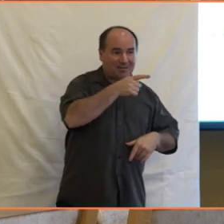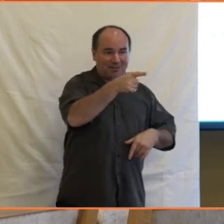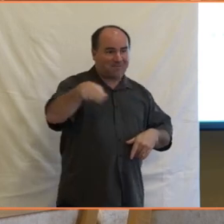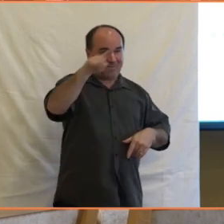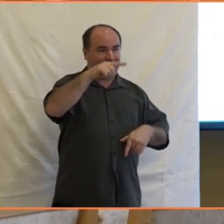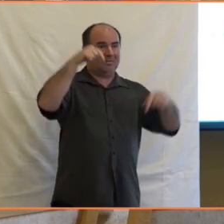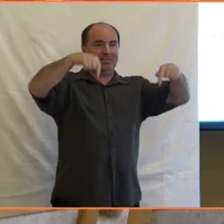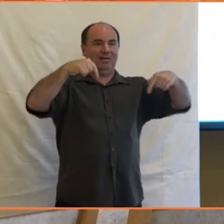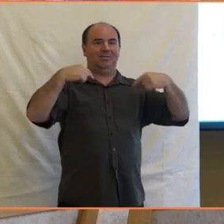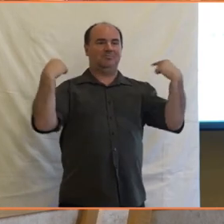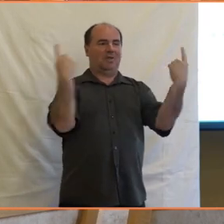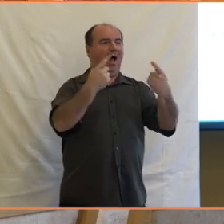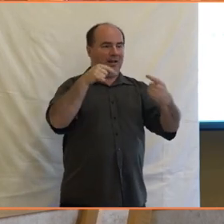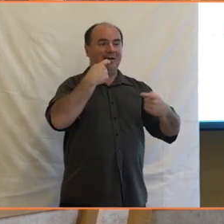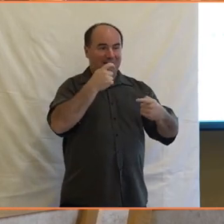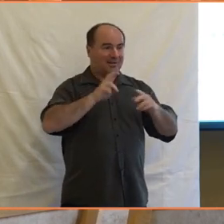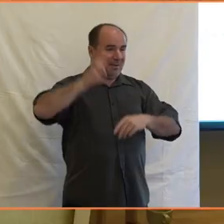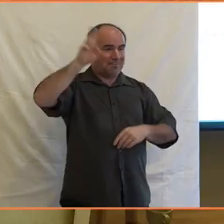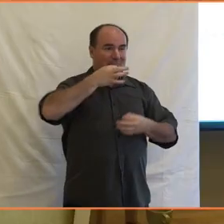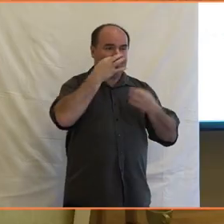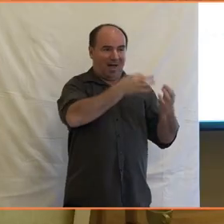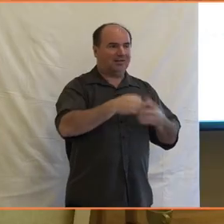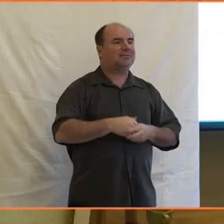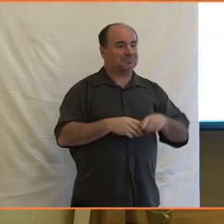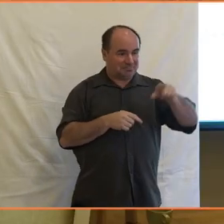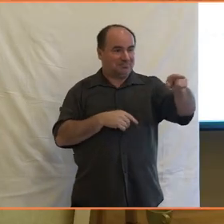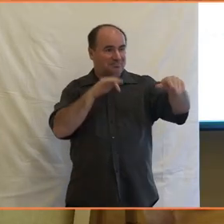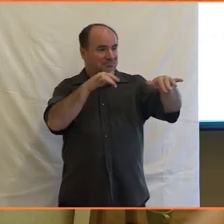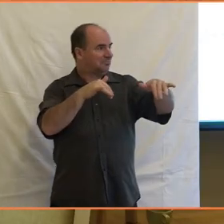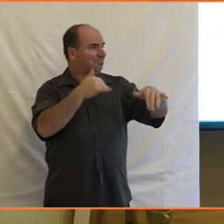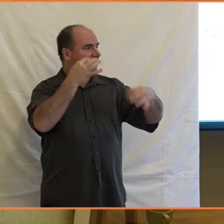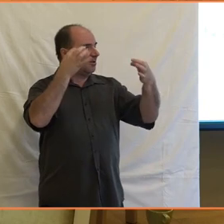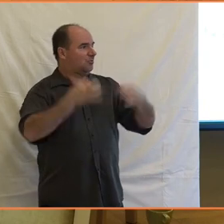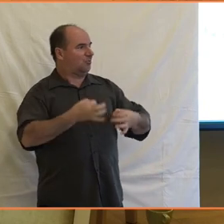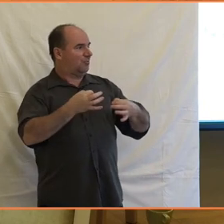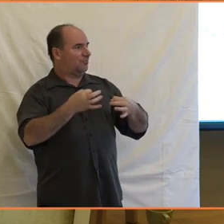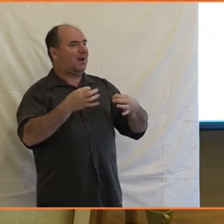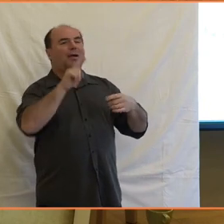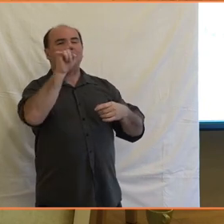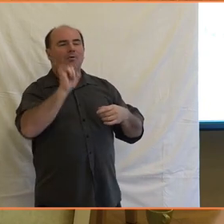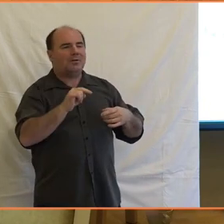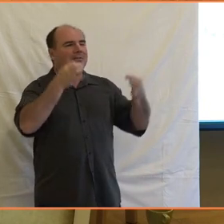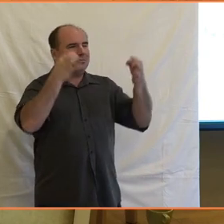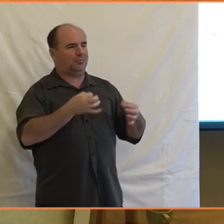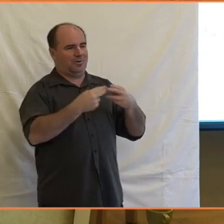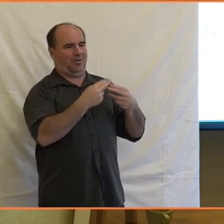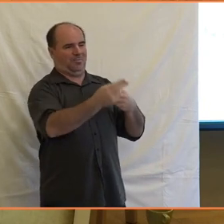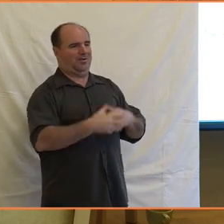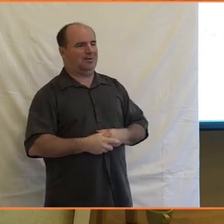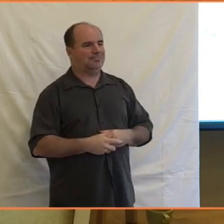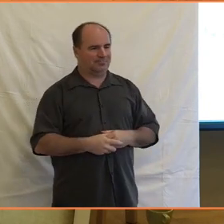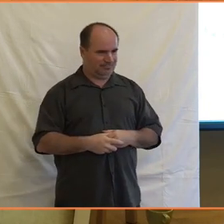teďka fyzicky tady, jestli někdo by měl dotaz. Ano, poprosím stručné dotazy a stručné odpovědi, protože máme 5 minut.